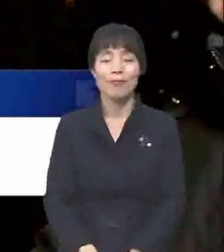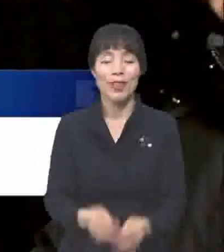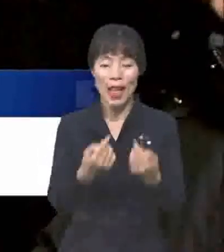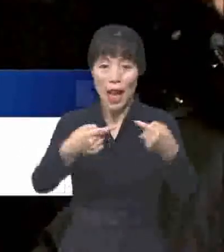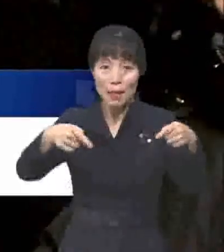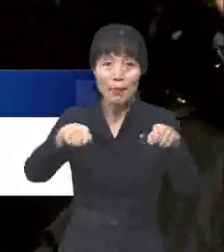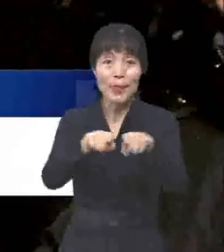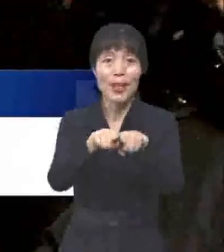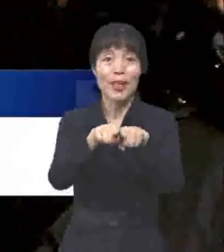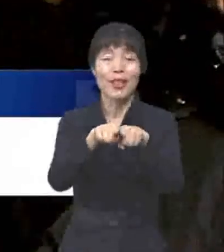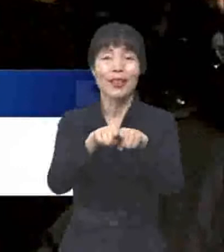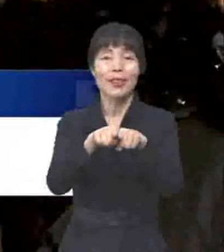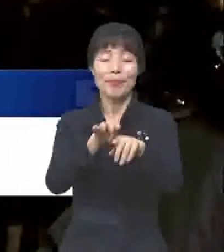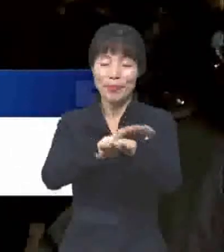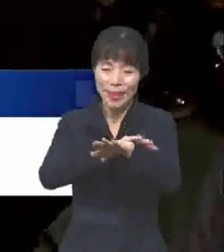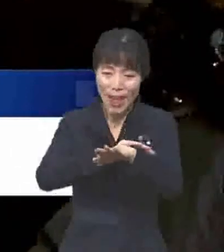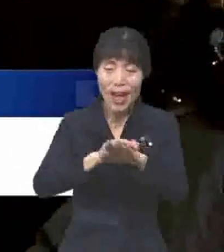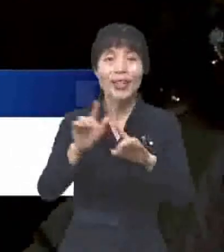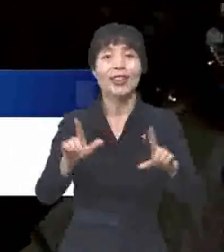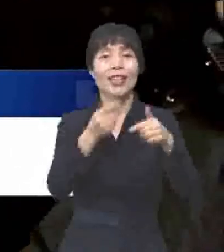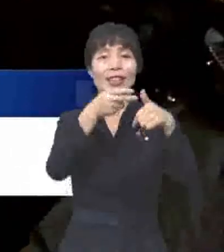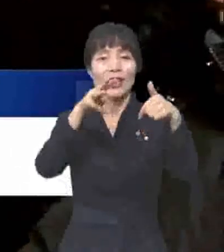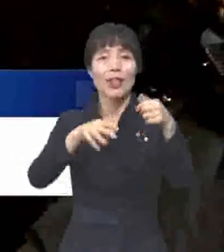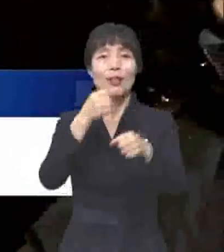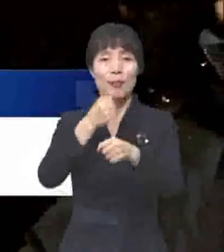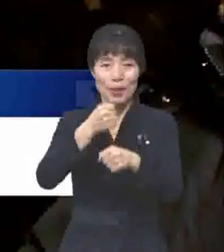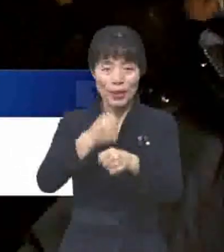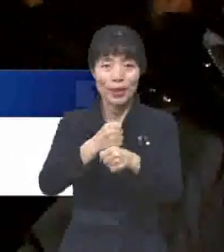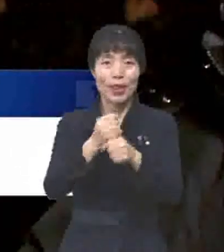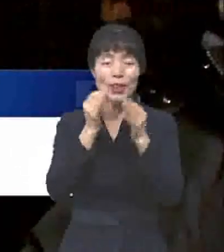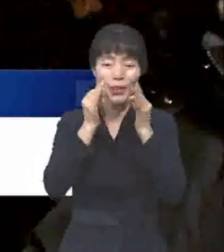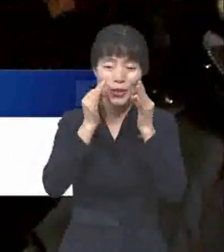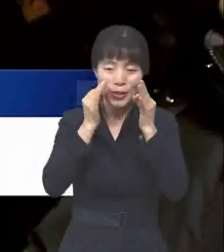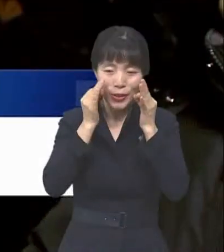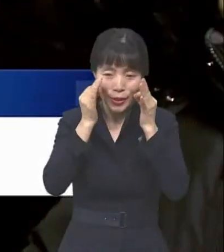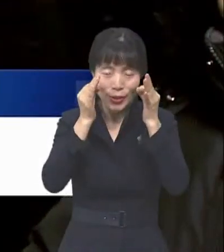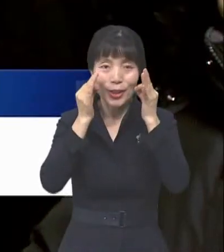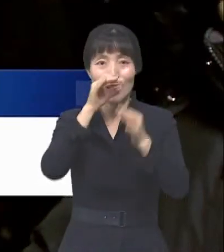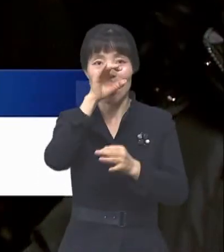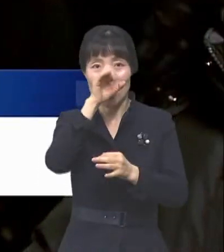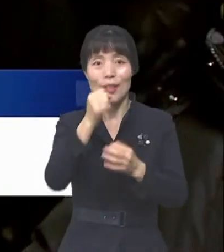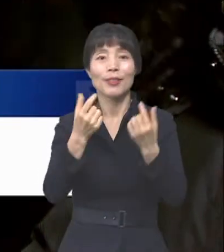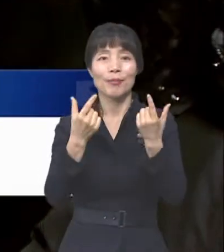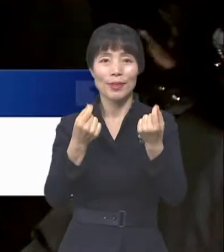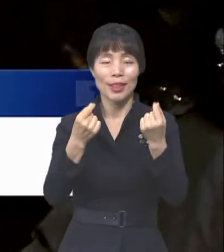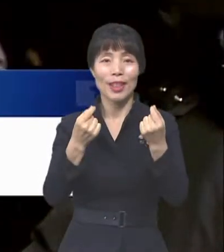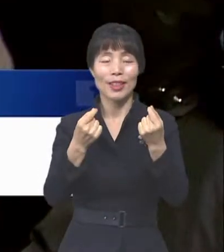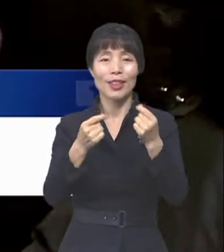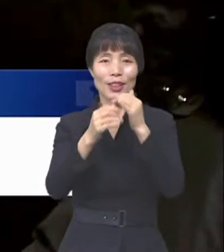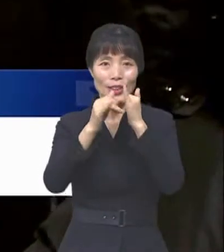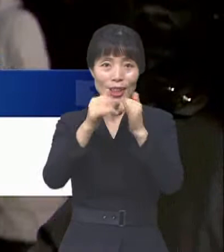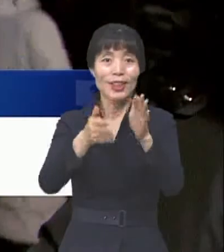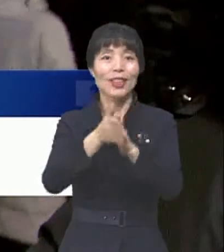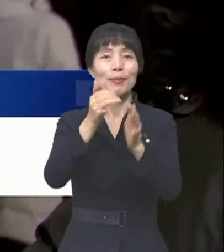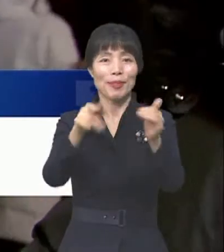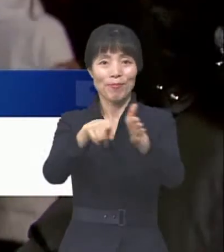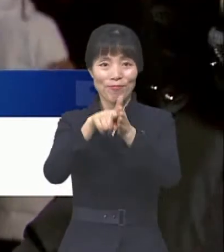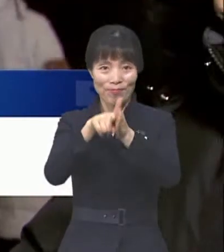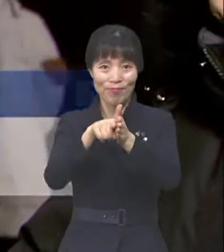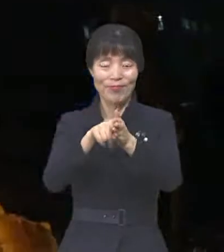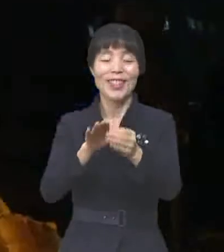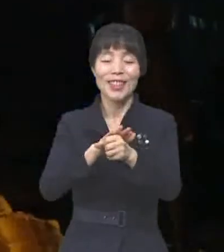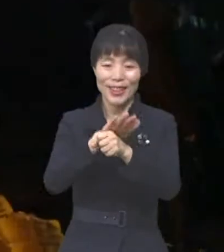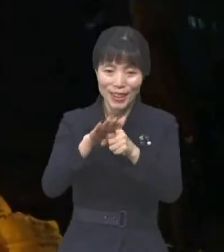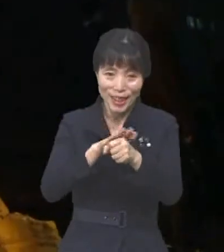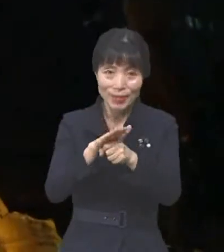함께 우리 잘 사는 인천을 만드는데 노력해 갔으면 좋겠습니다. 위대한 시민을 믿습니다. 예,